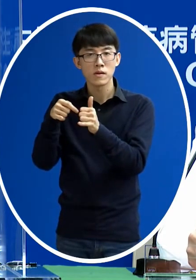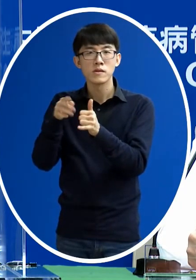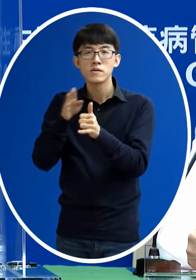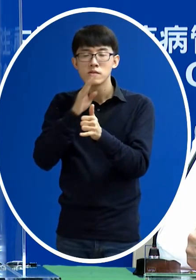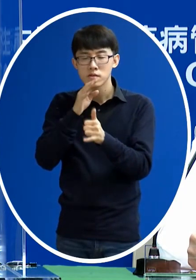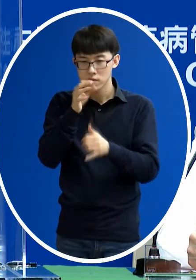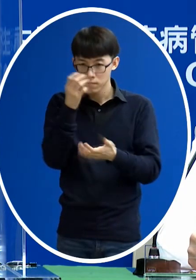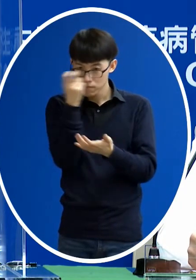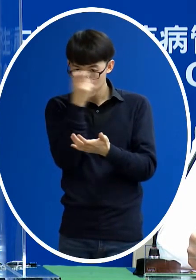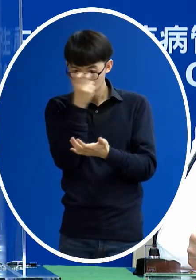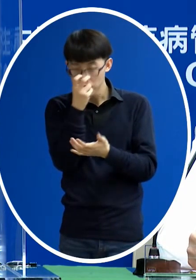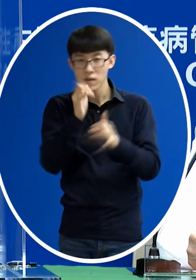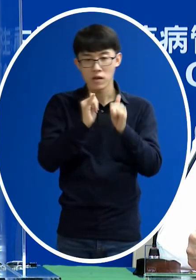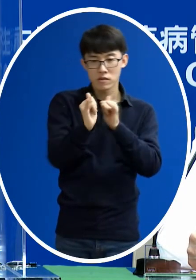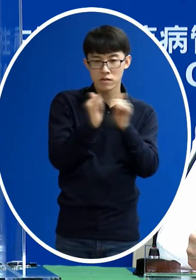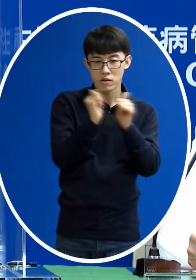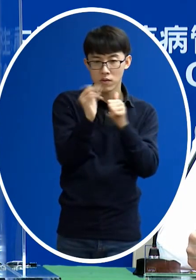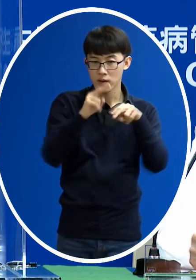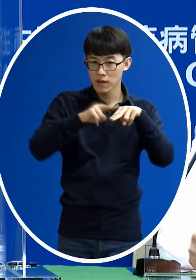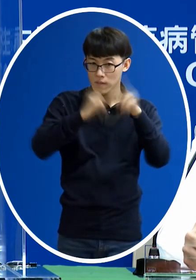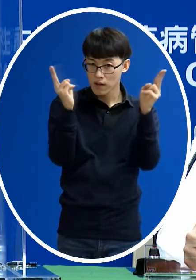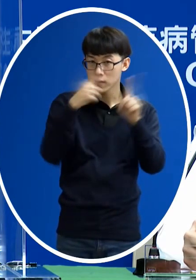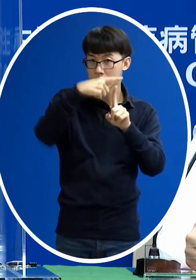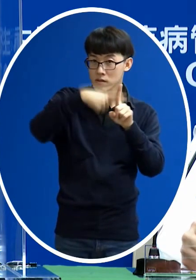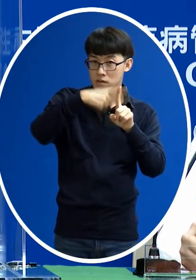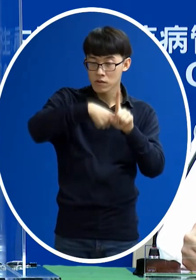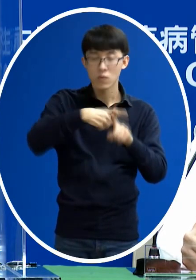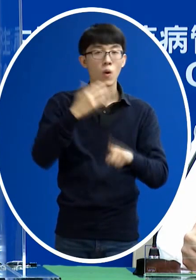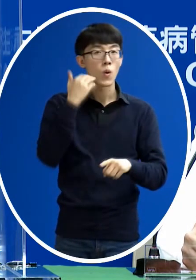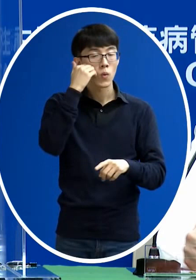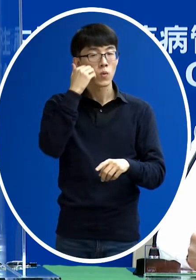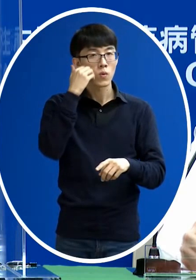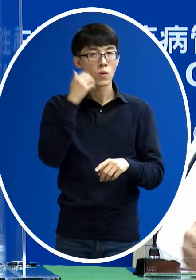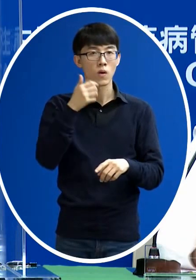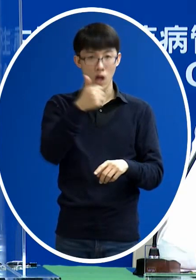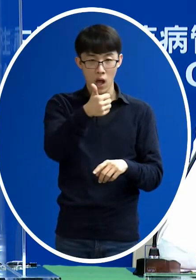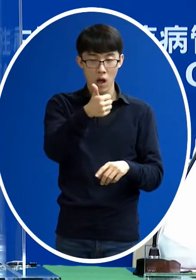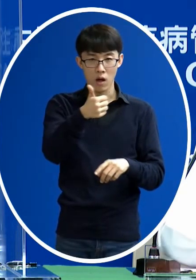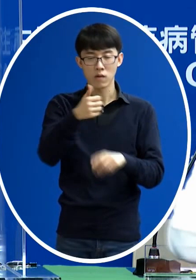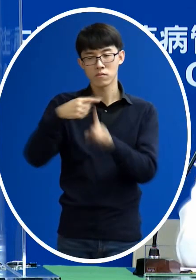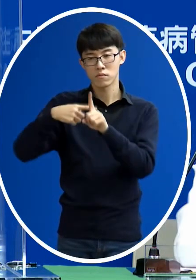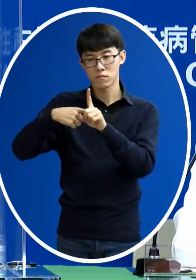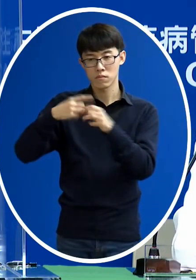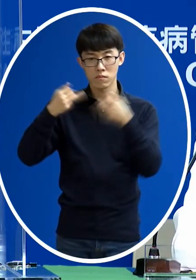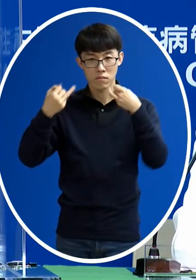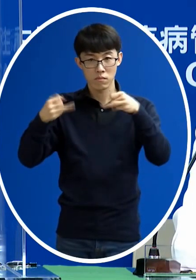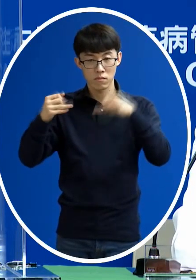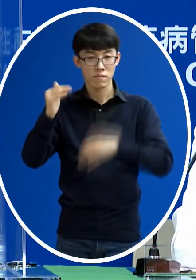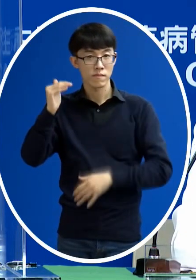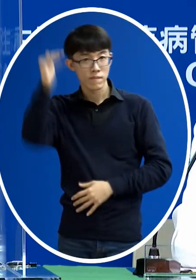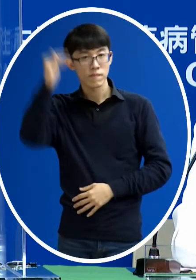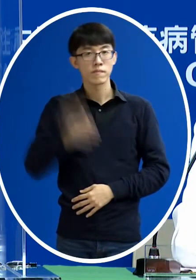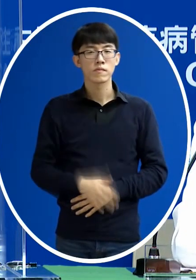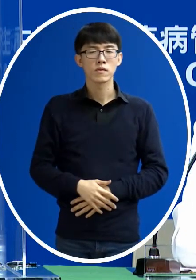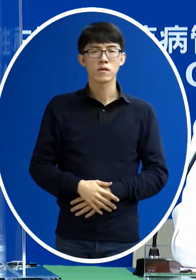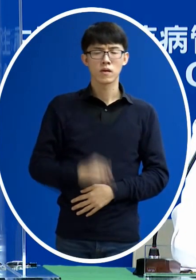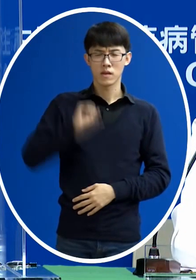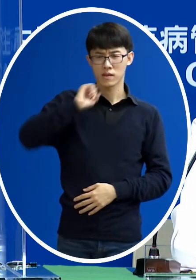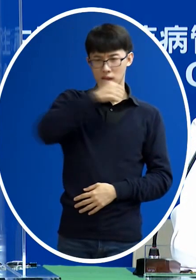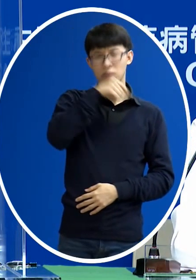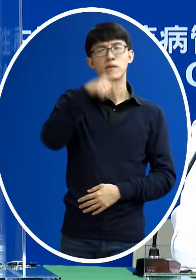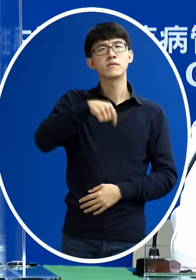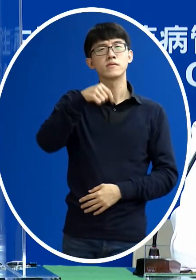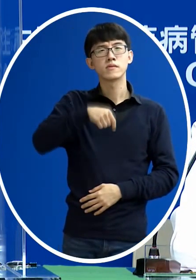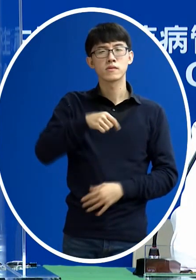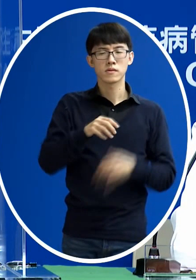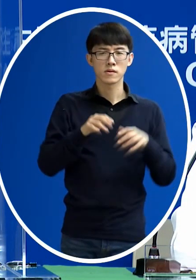况，好，所以排名越好是社会开放的情况越好，好，那我们因为一直都是边境严管，所以